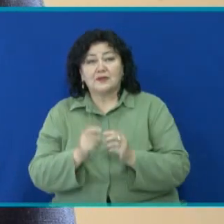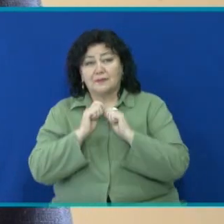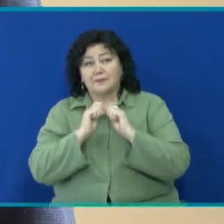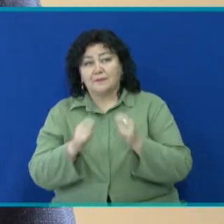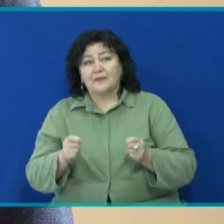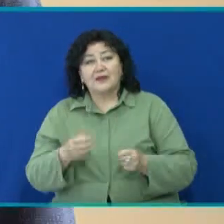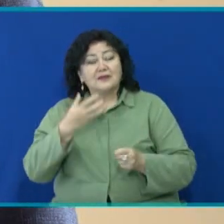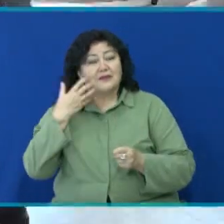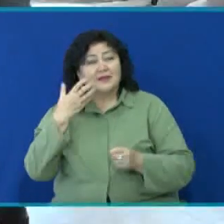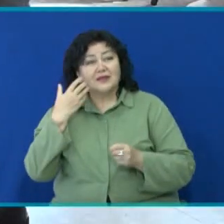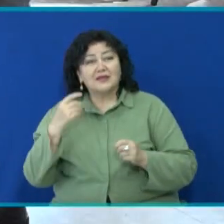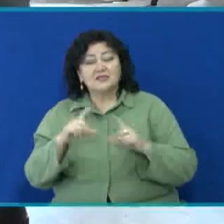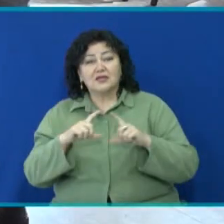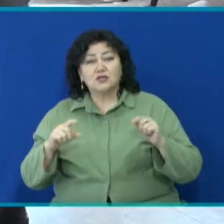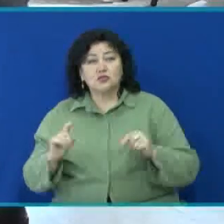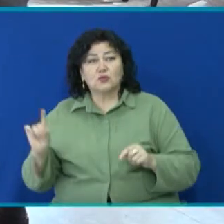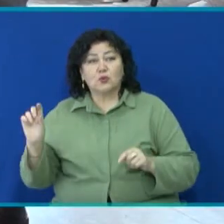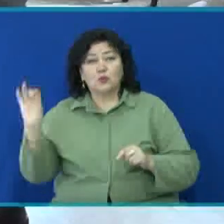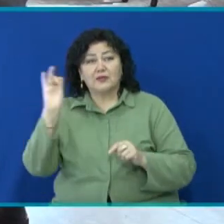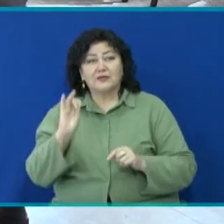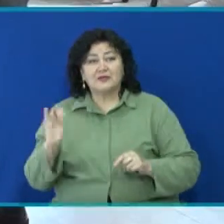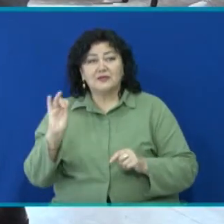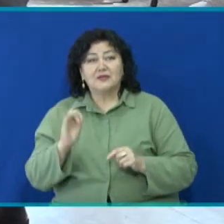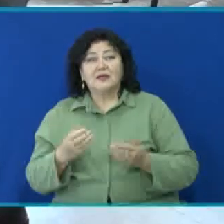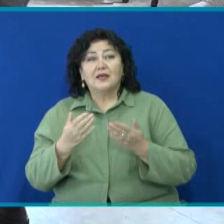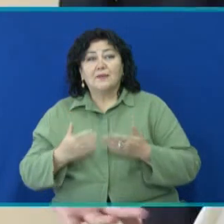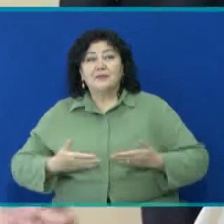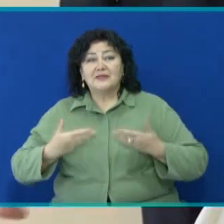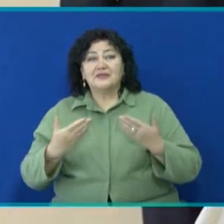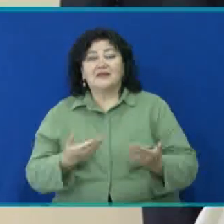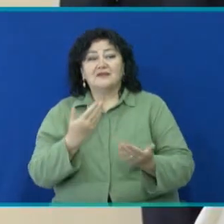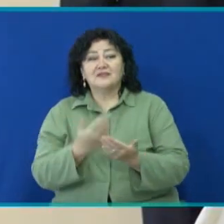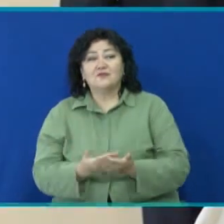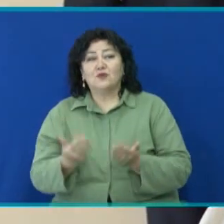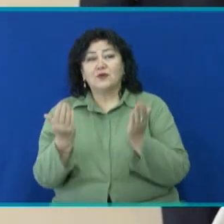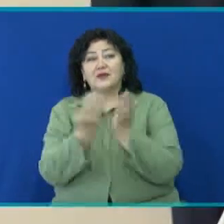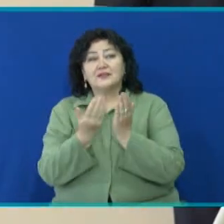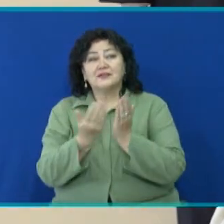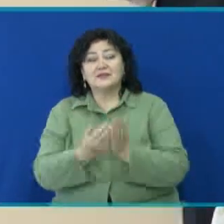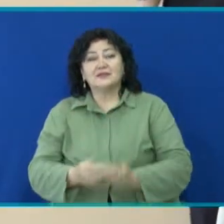өнер мектебі мен қаланың музыка мектебінің оқушылары өнерлерін көрсетті.